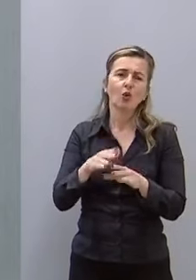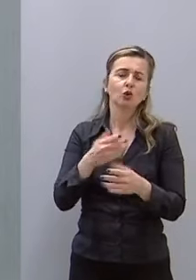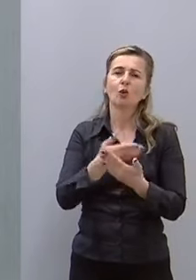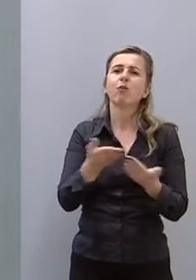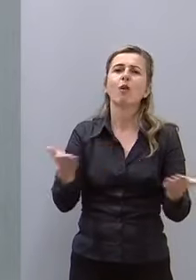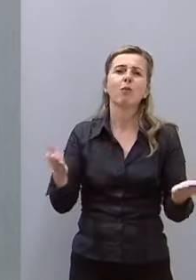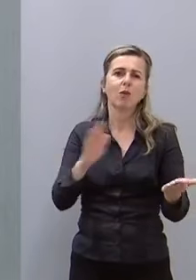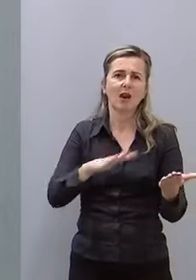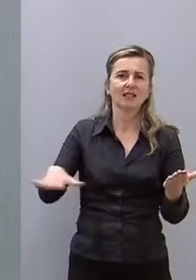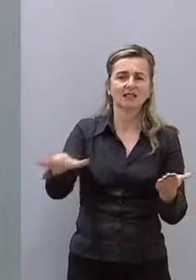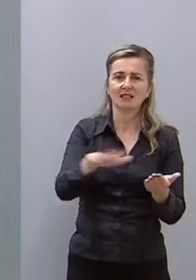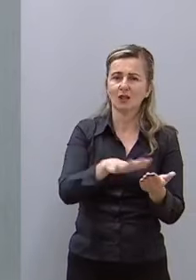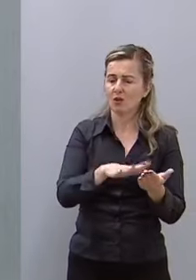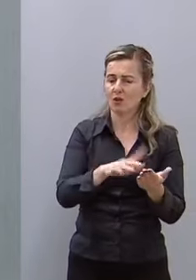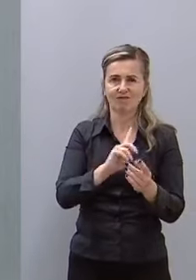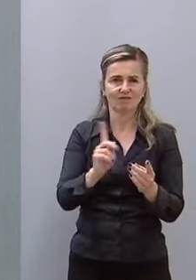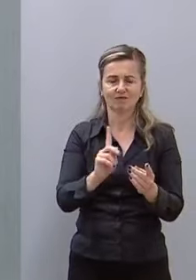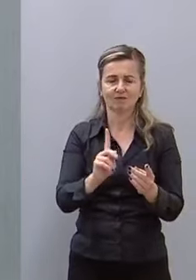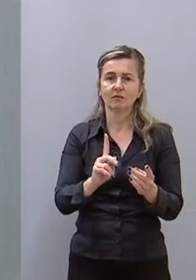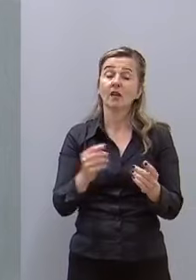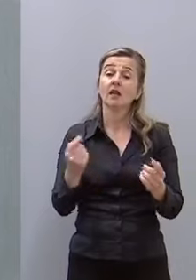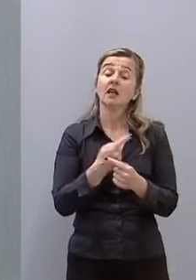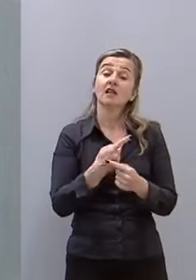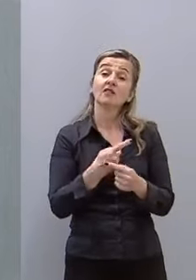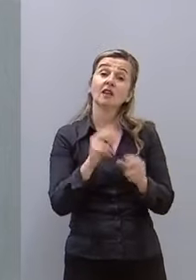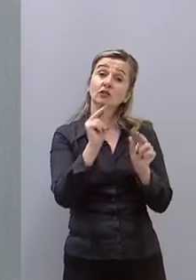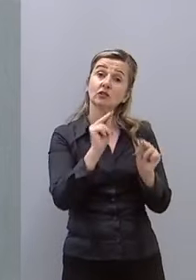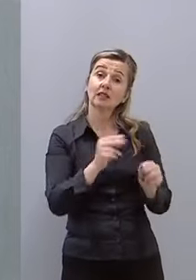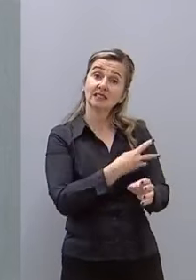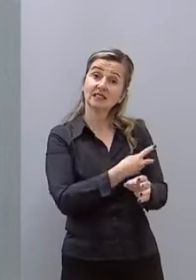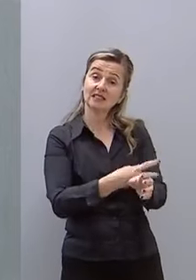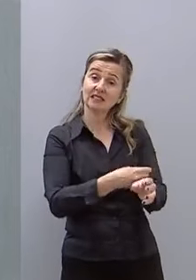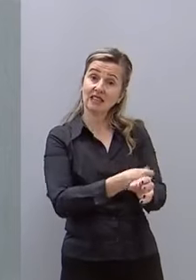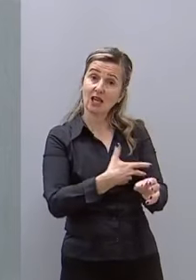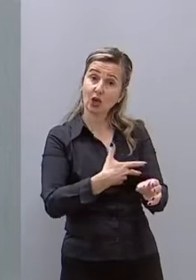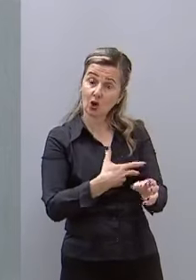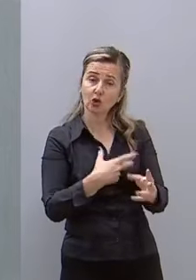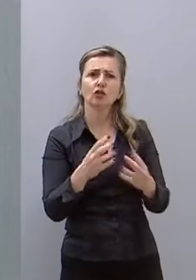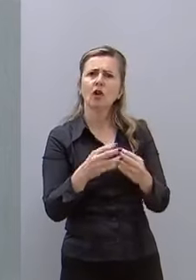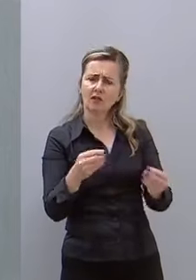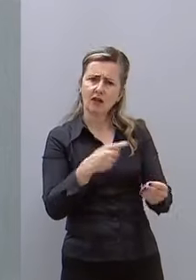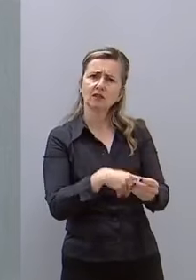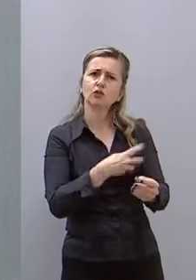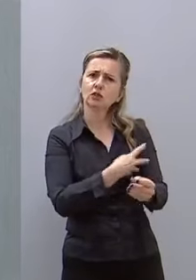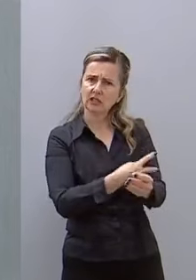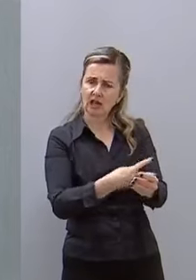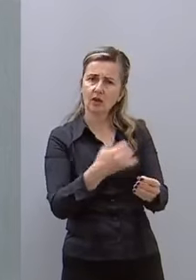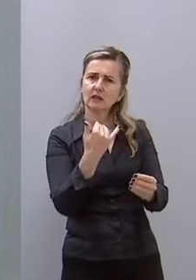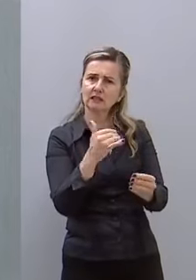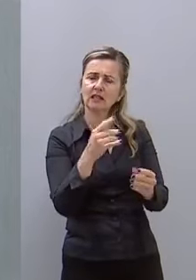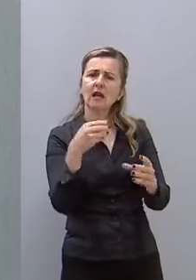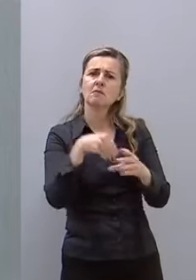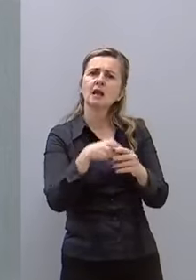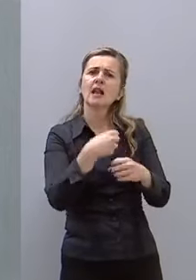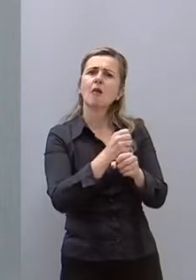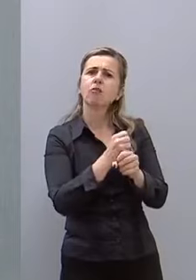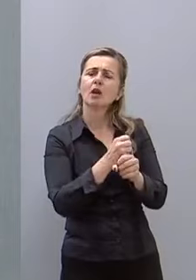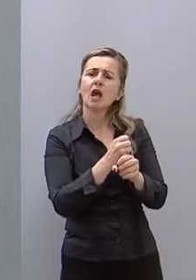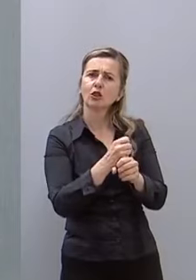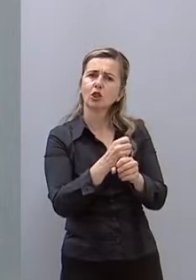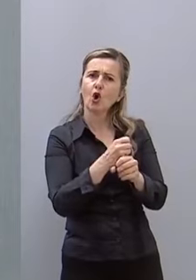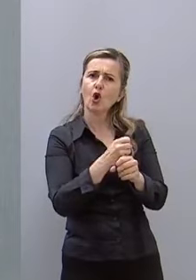popolazione per quanto riguarda invece i test sierologici che sono quelli sempre fatti su sangue ma in laboratorio